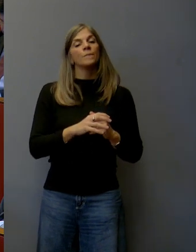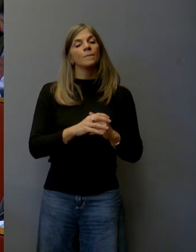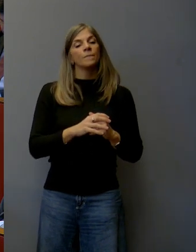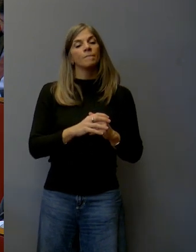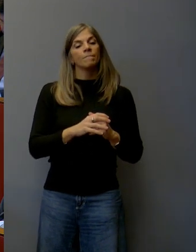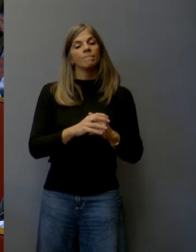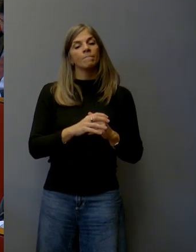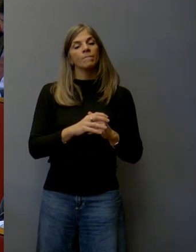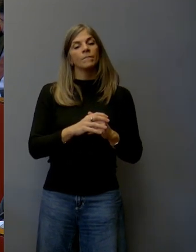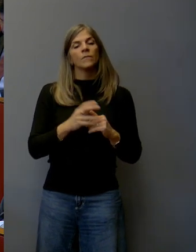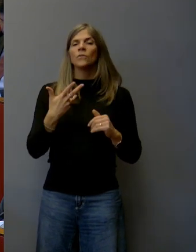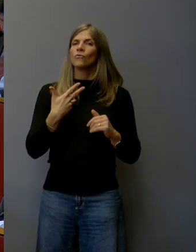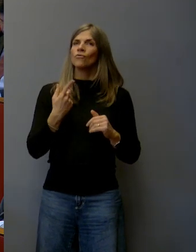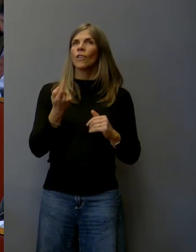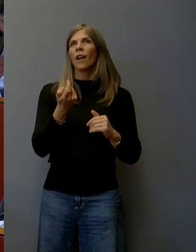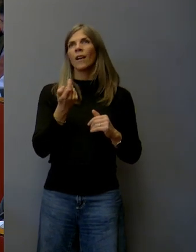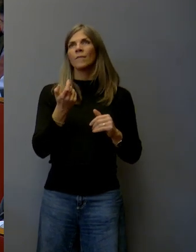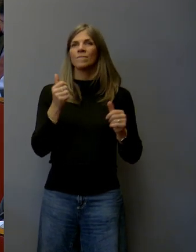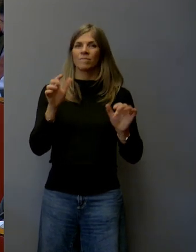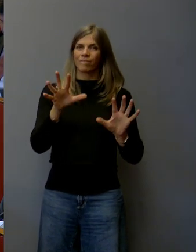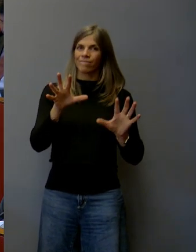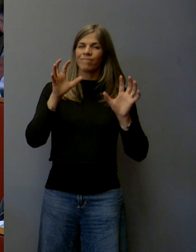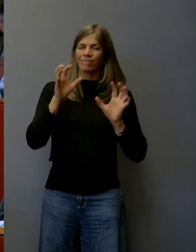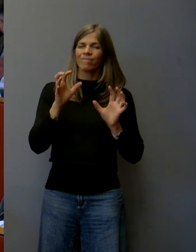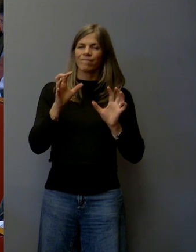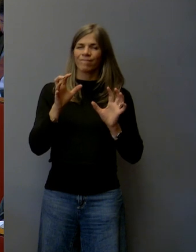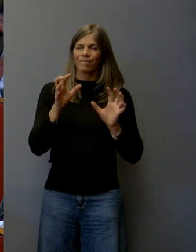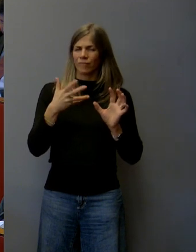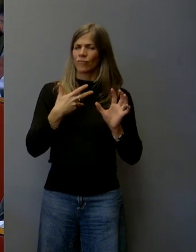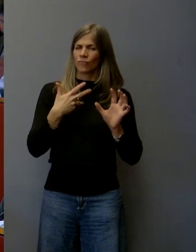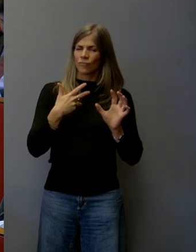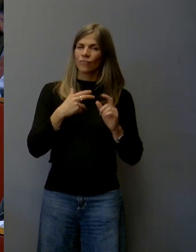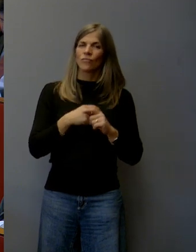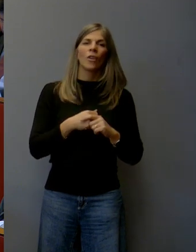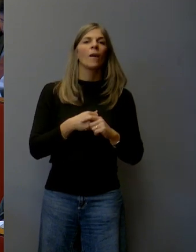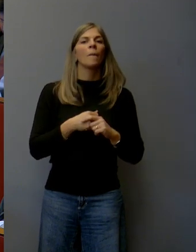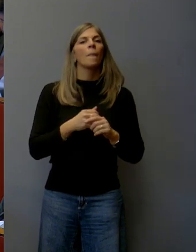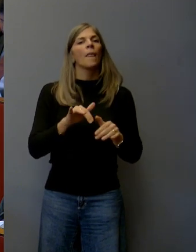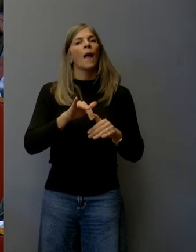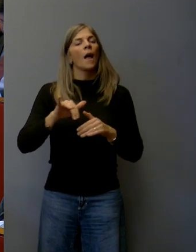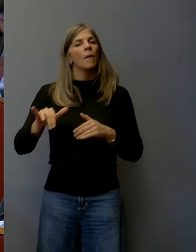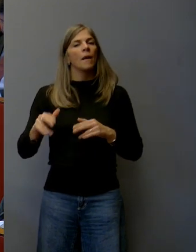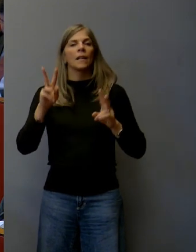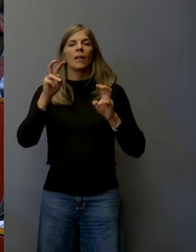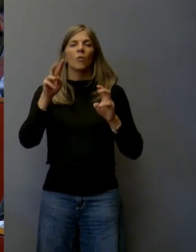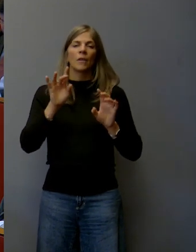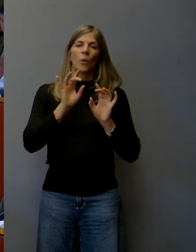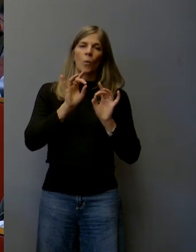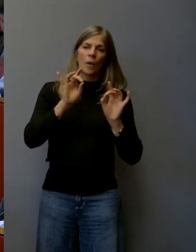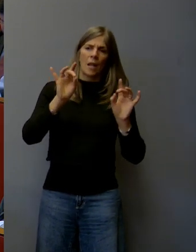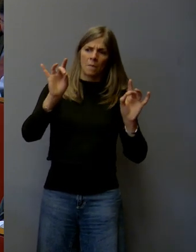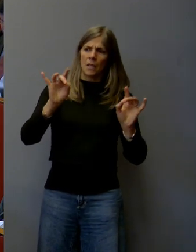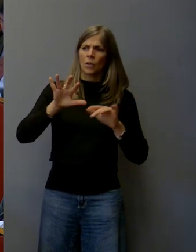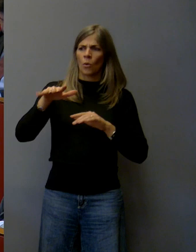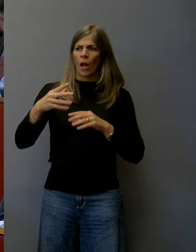ha un'altra attività particolare ora al di là del tema dell'inquinamento che su cui altri colleghi sono